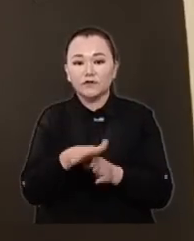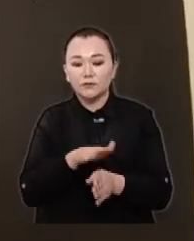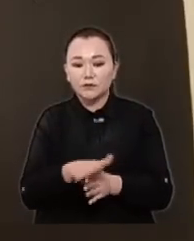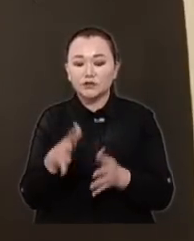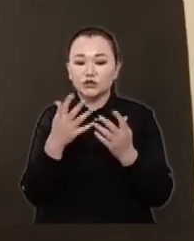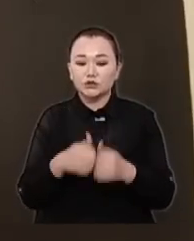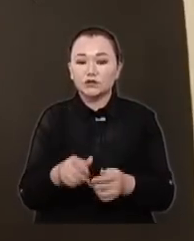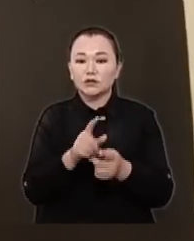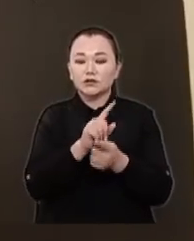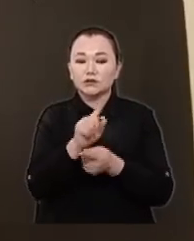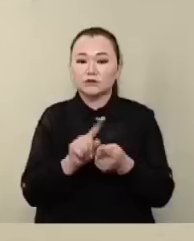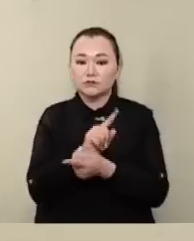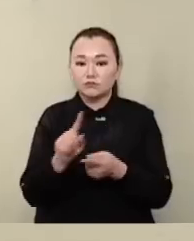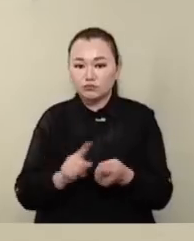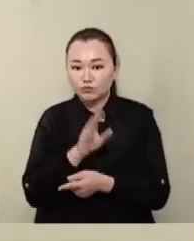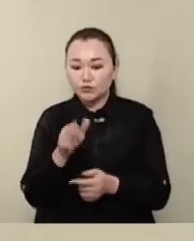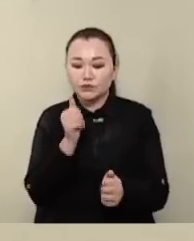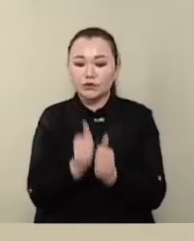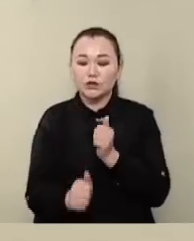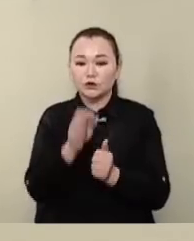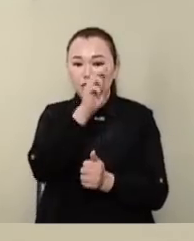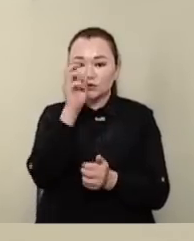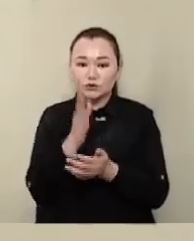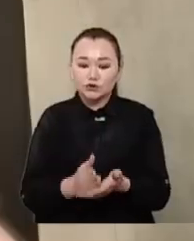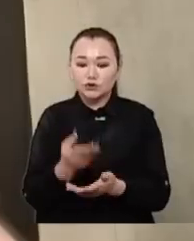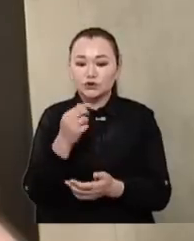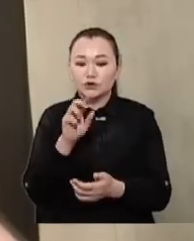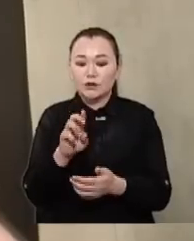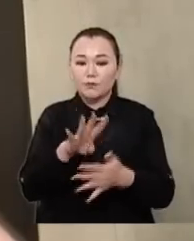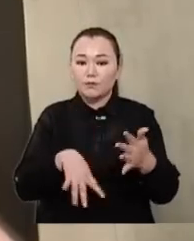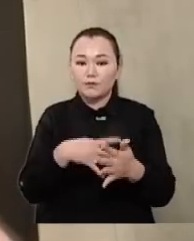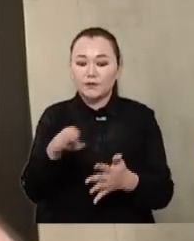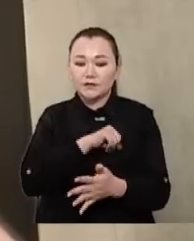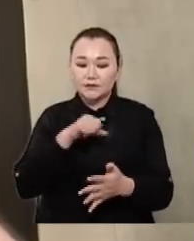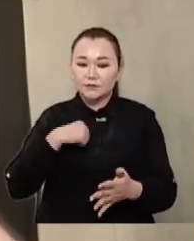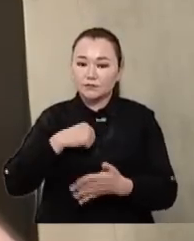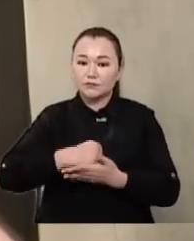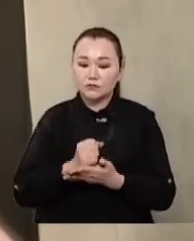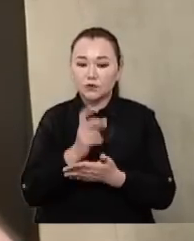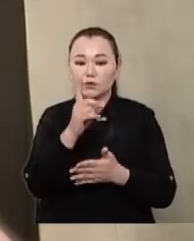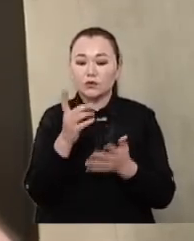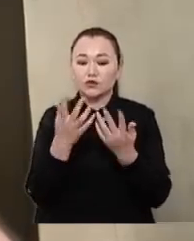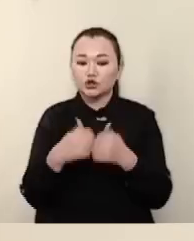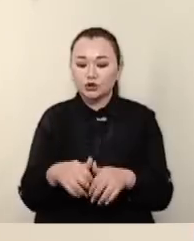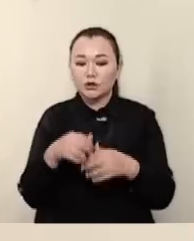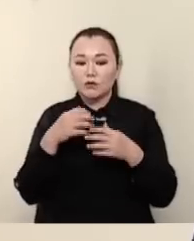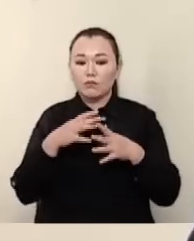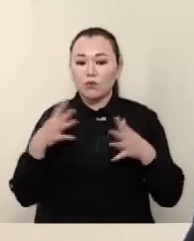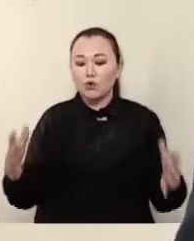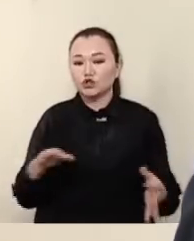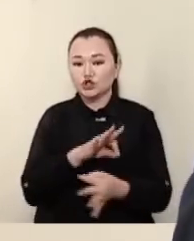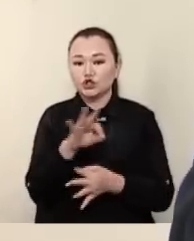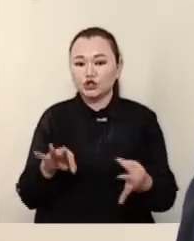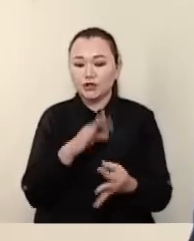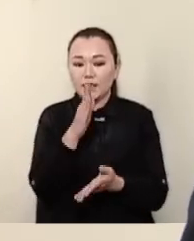саны өзгеретін болды. Әр мемлекеттік орган қазір штат кестесін өздері бекіткенімен саны бейберекет шамадан артық.